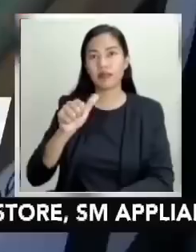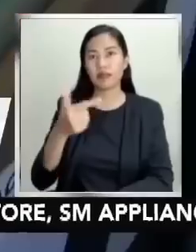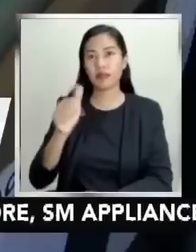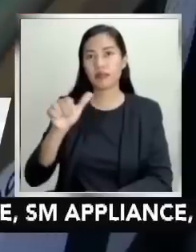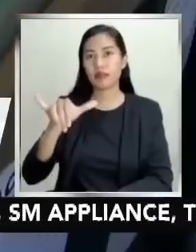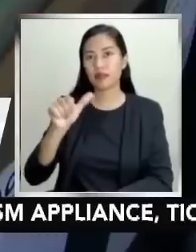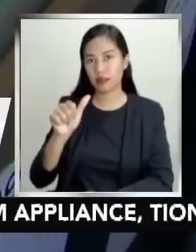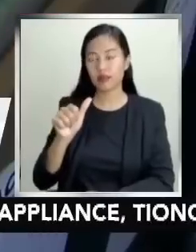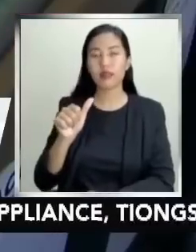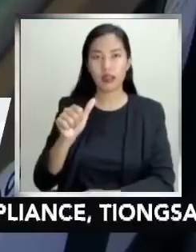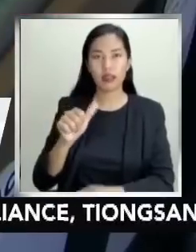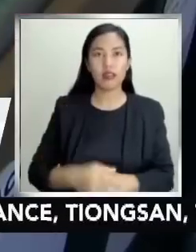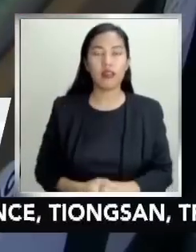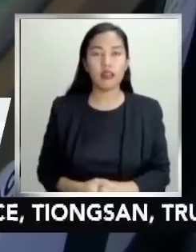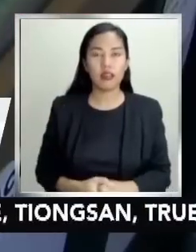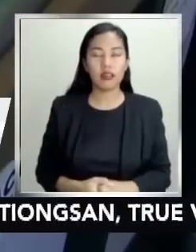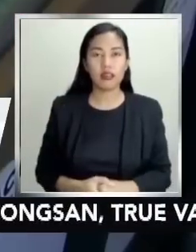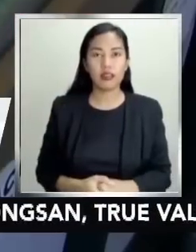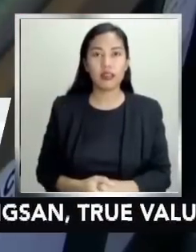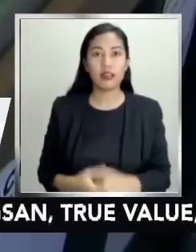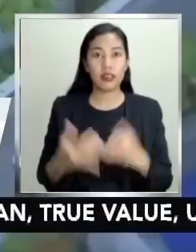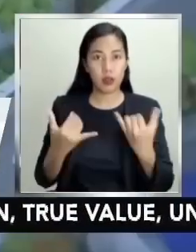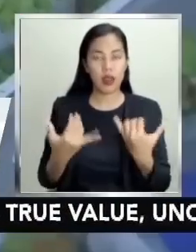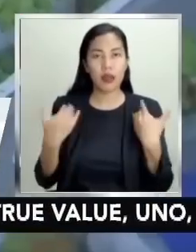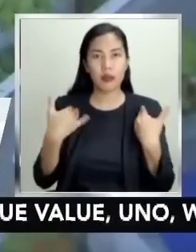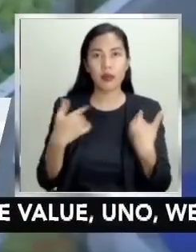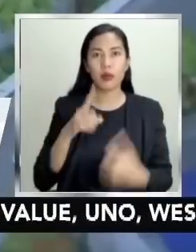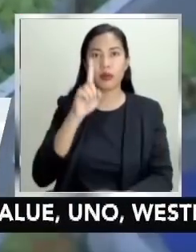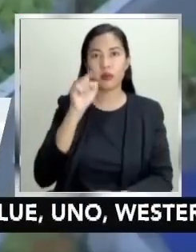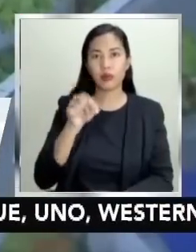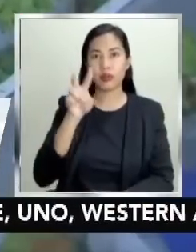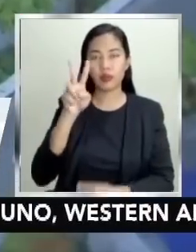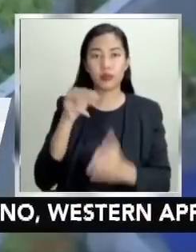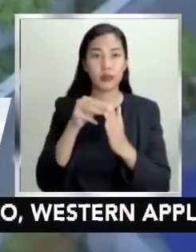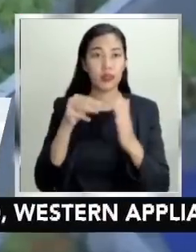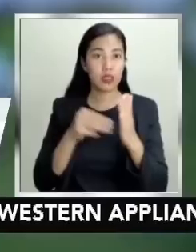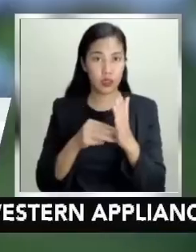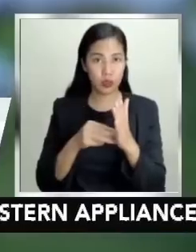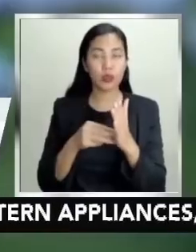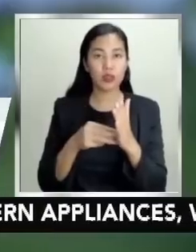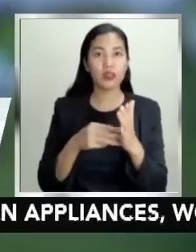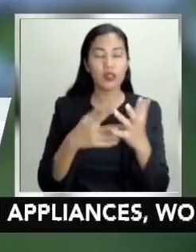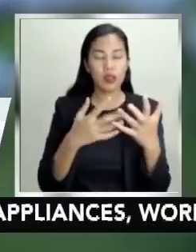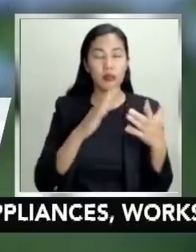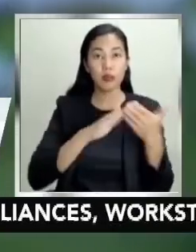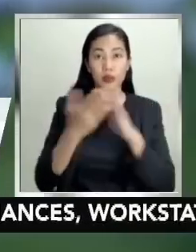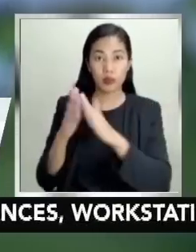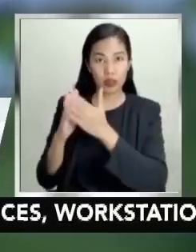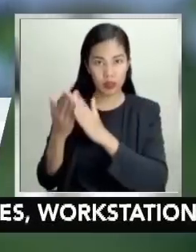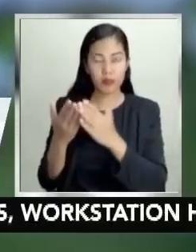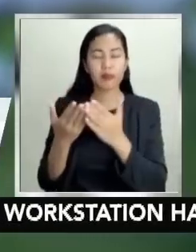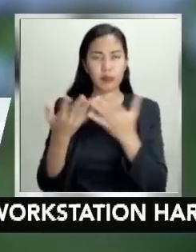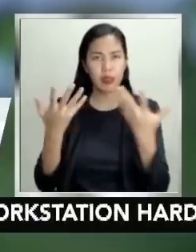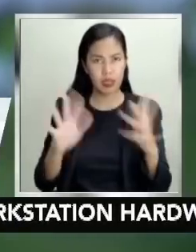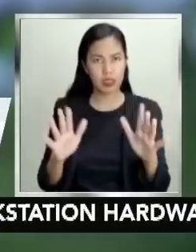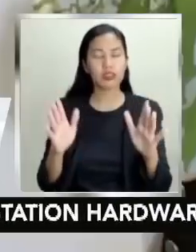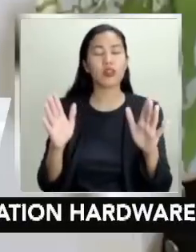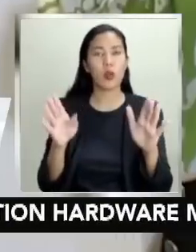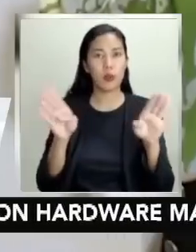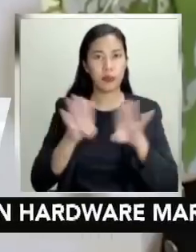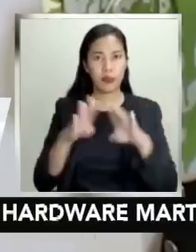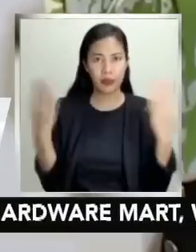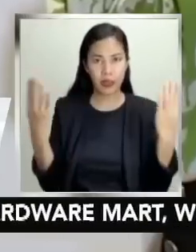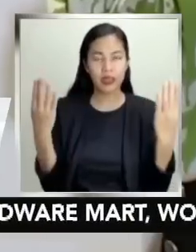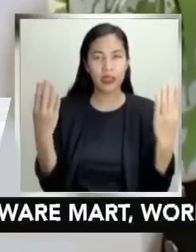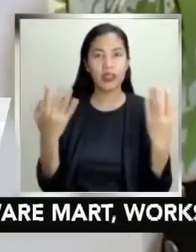Urban Development, nasa 1.2 million housing units na nagkaroon ng groundbreaking, lampas na sa 1 million kada taong target ng administrasyon.